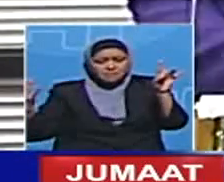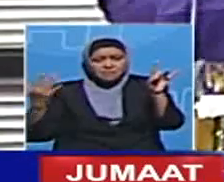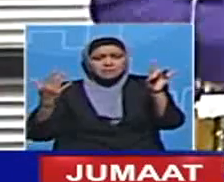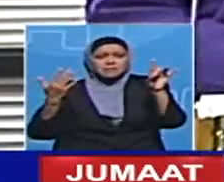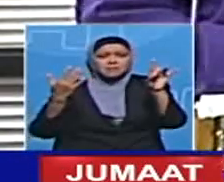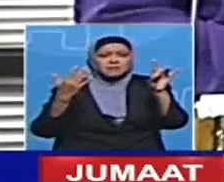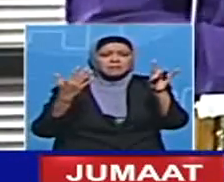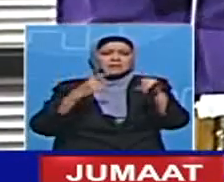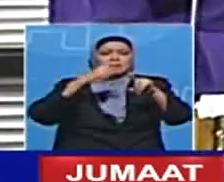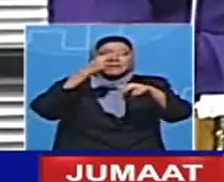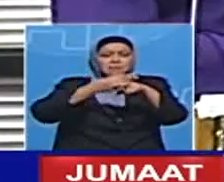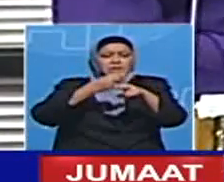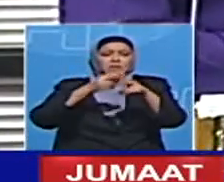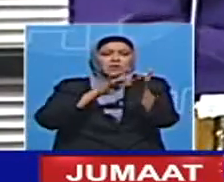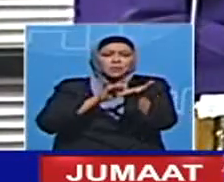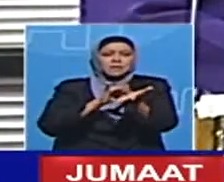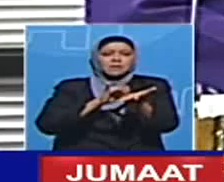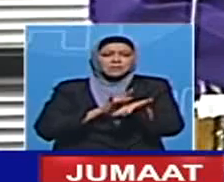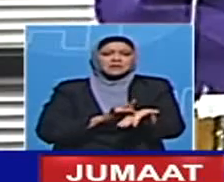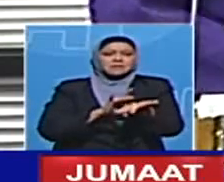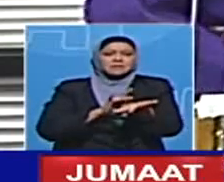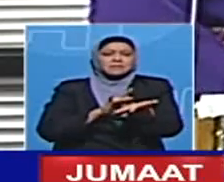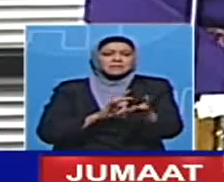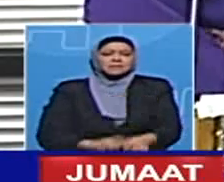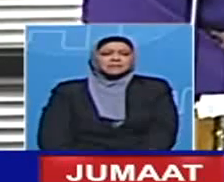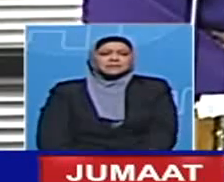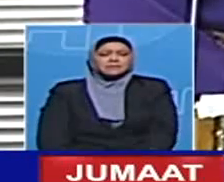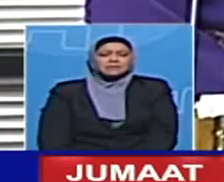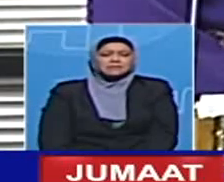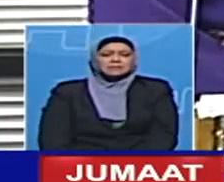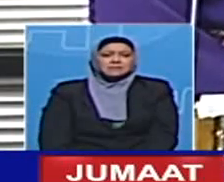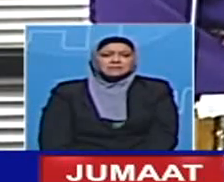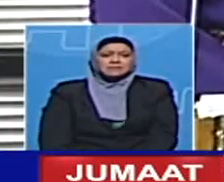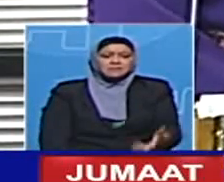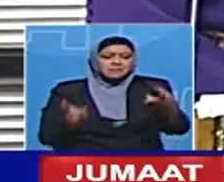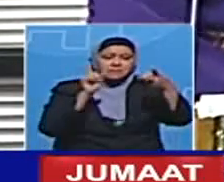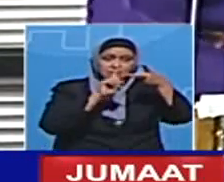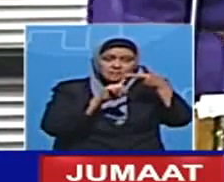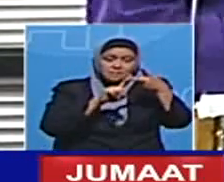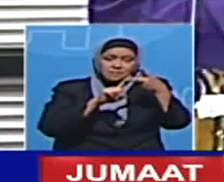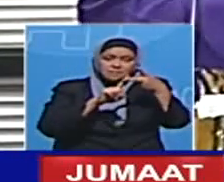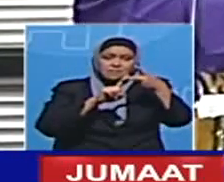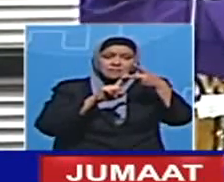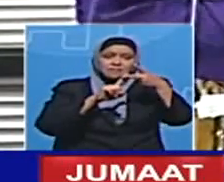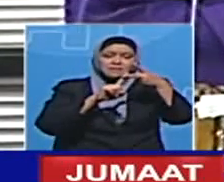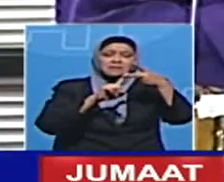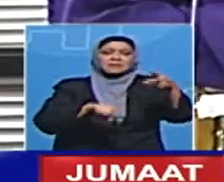8630 jenama Ubat kedua pengenaan